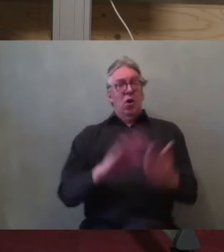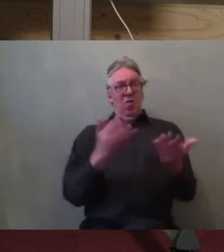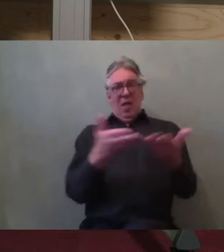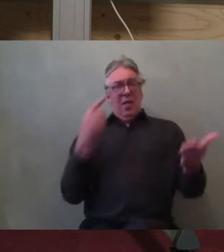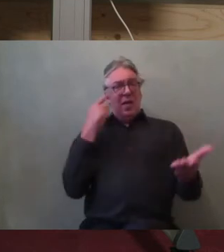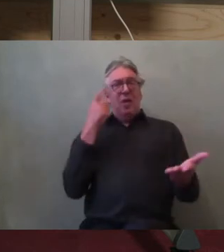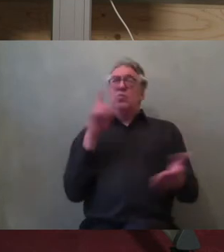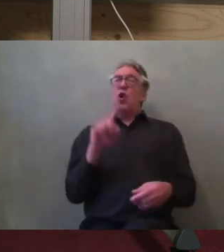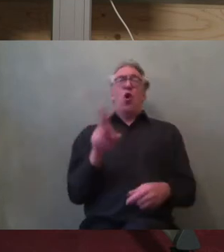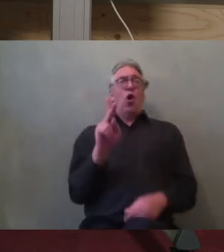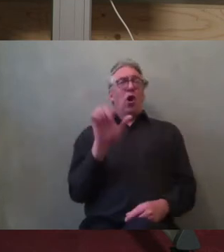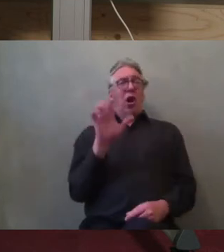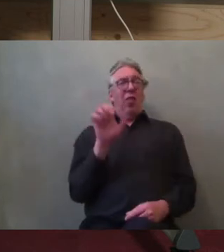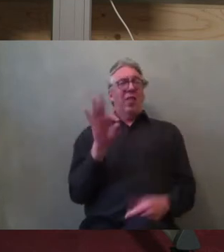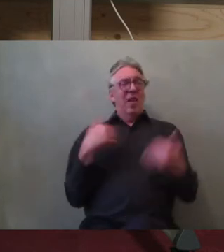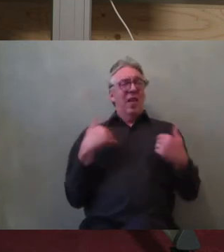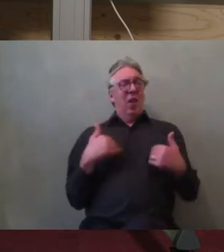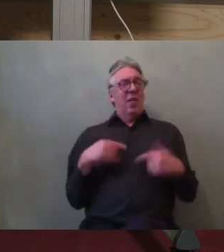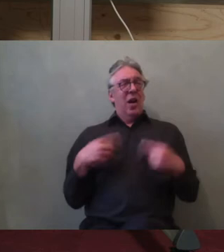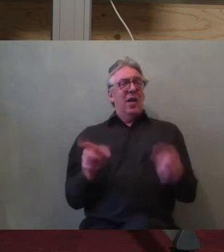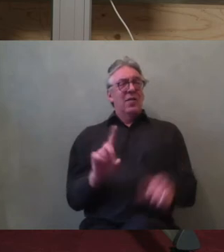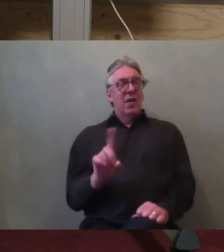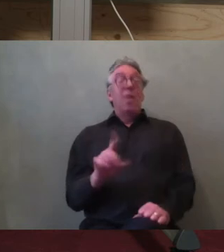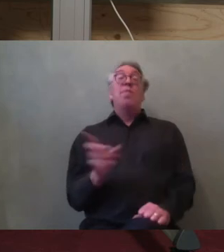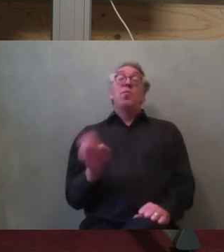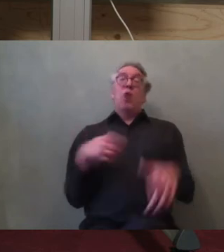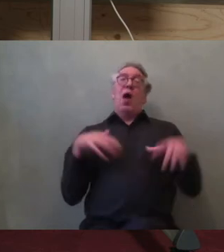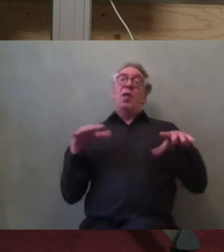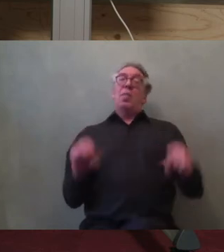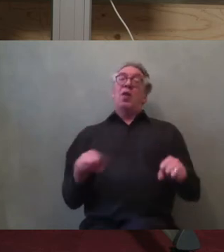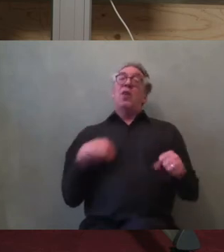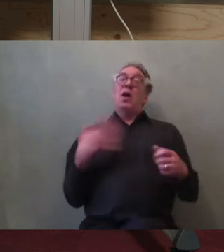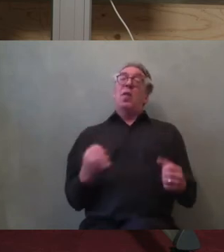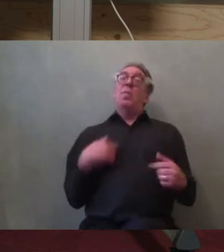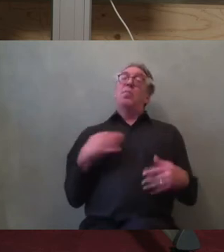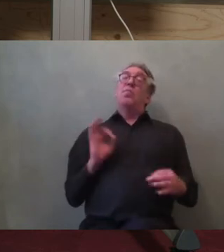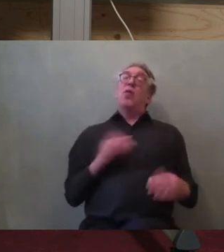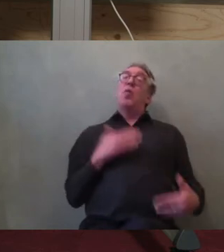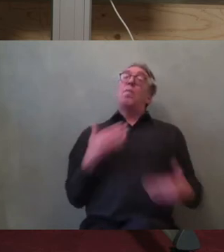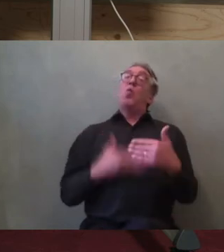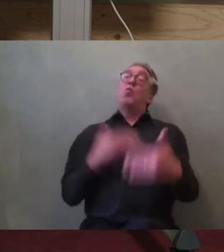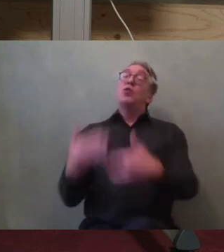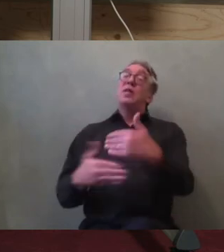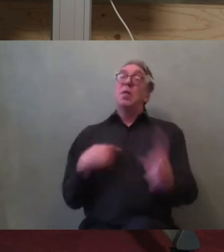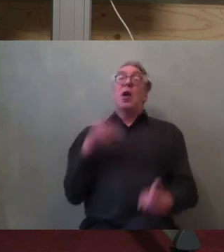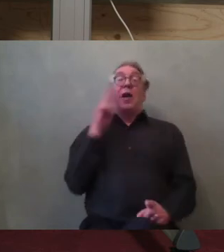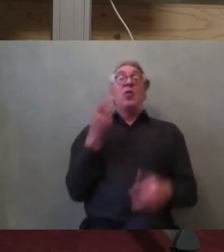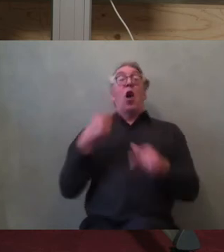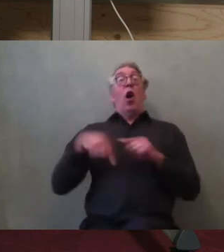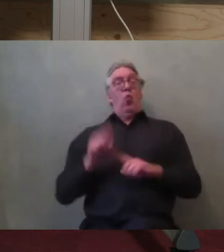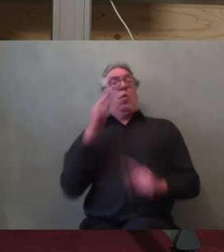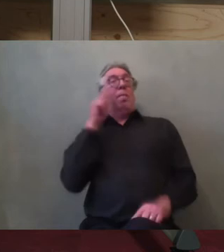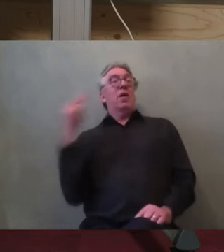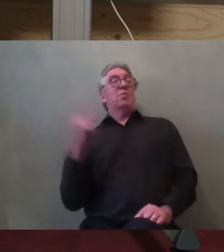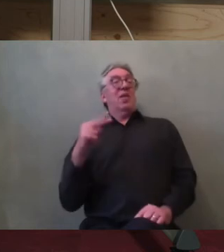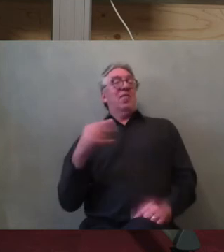klantreis? Nou, dat is een aanpak waarbij we een proces van A tot Z bekijken, maar dan vanuit het perspectief van de klant. In